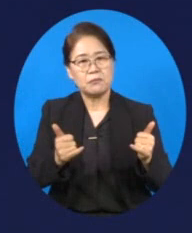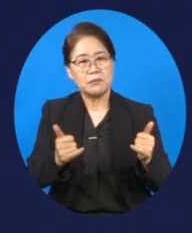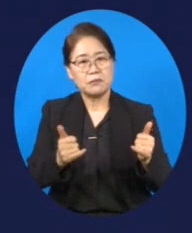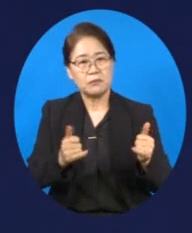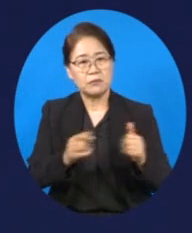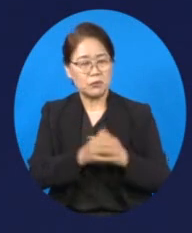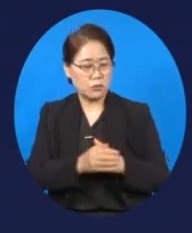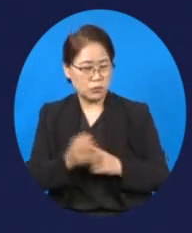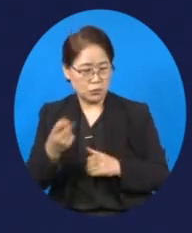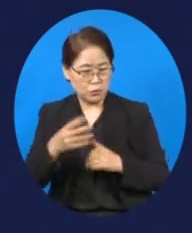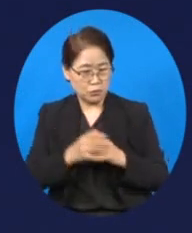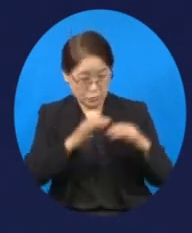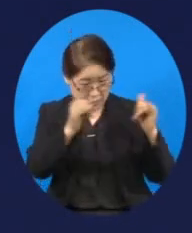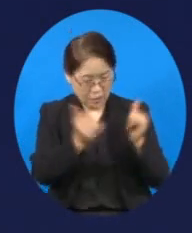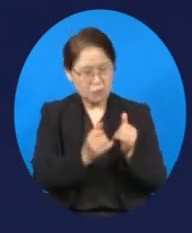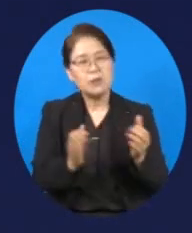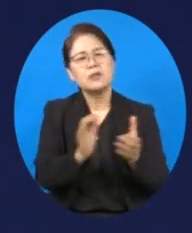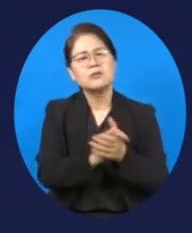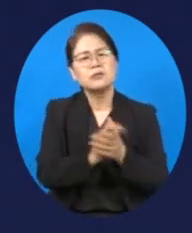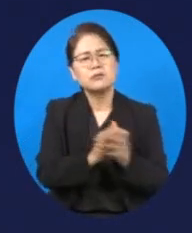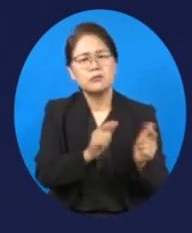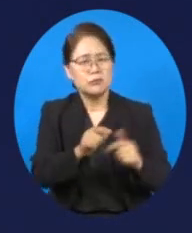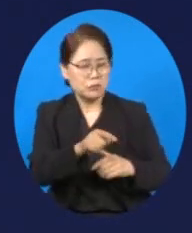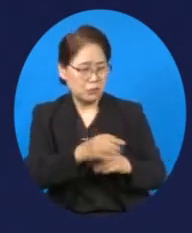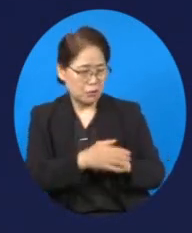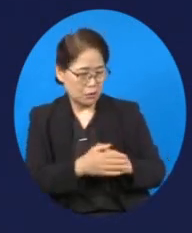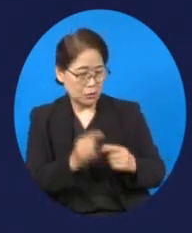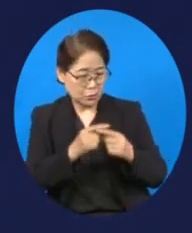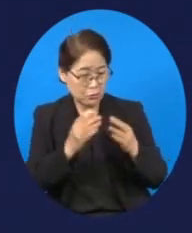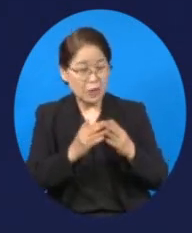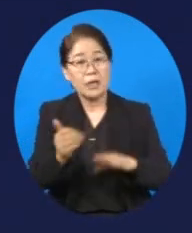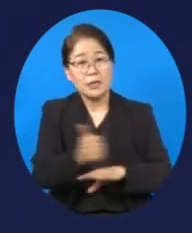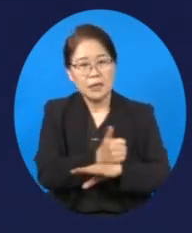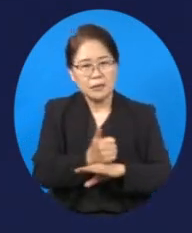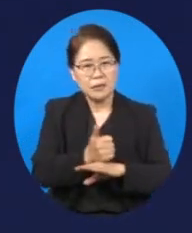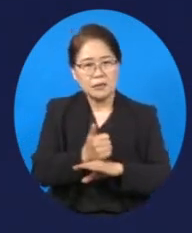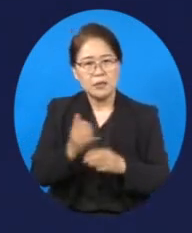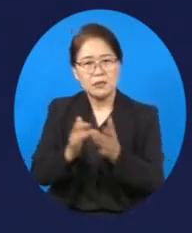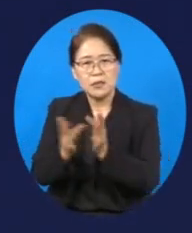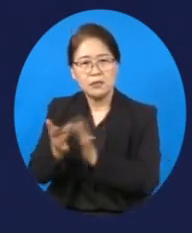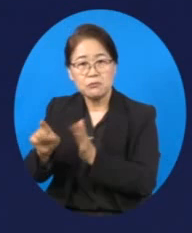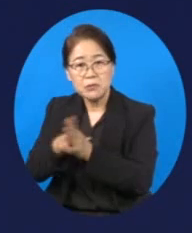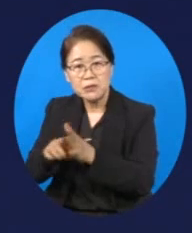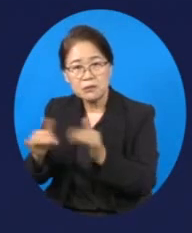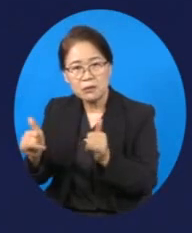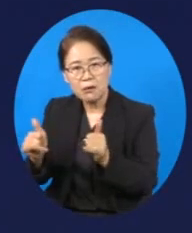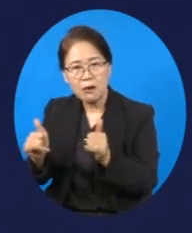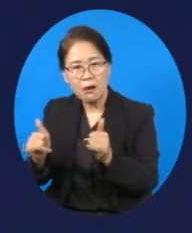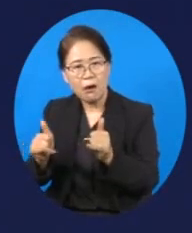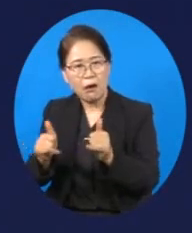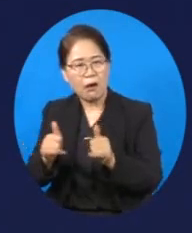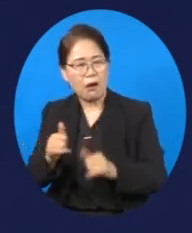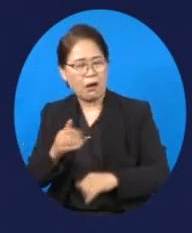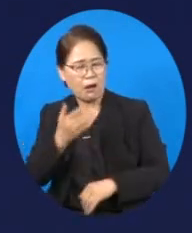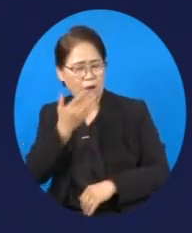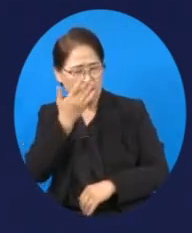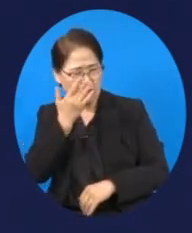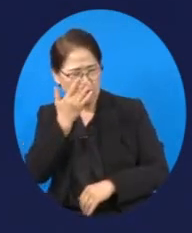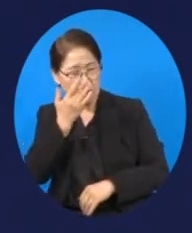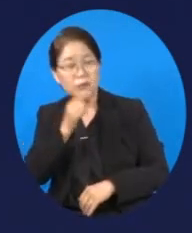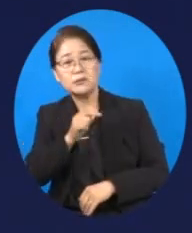또 사회 친구들도 내가 교회를 다니는 크리스천인지를 전혀 모르는 경우가